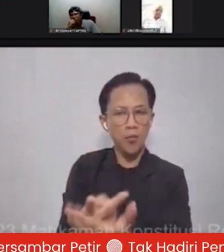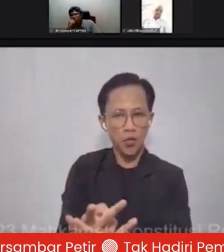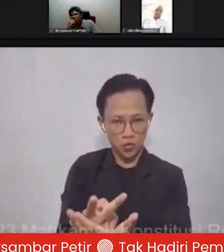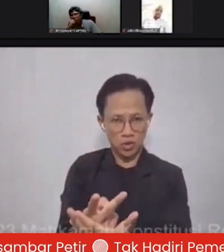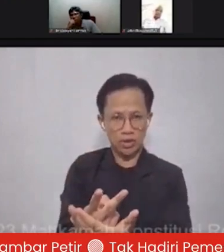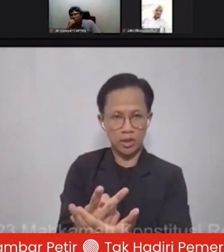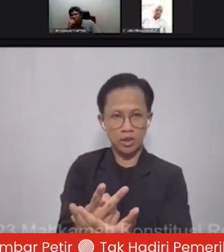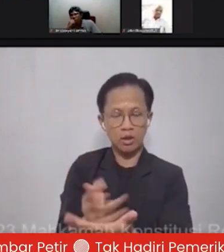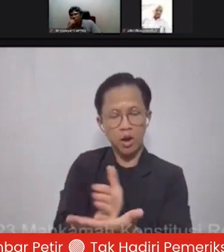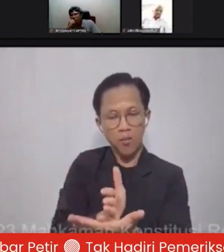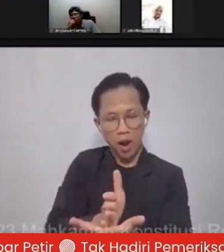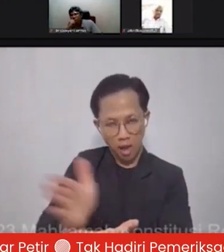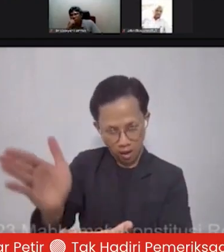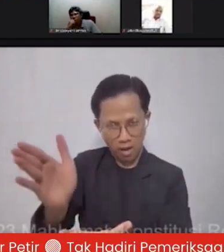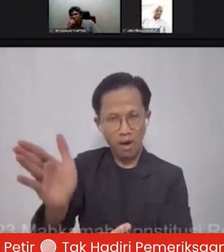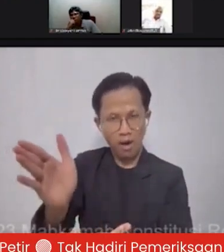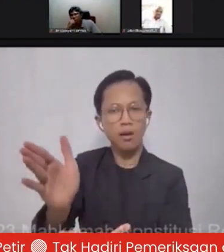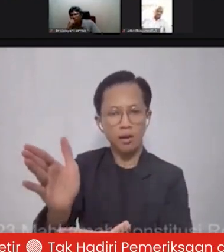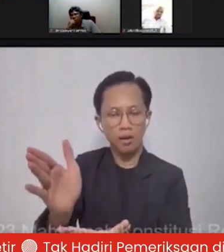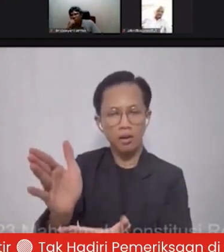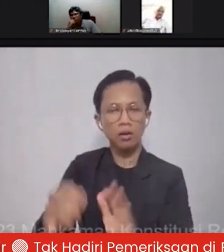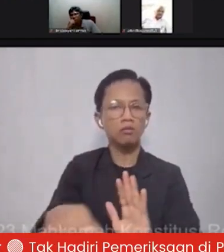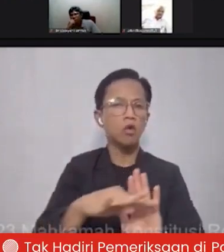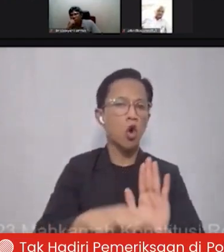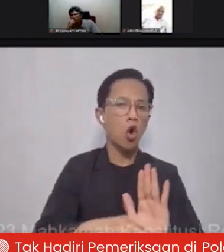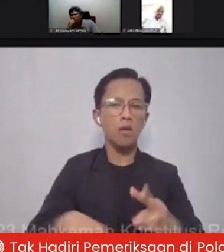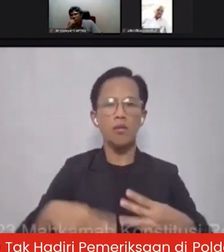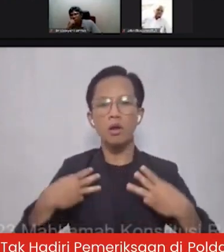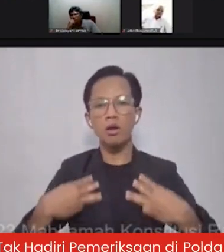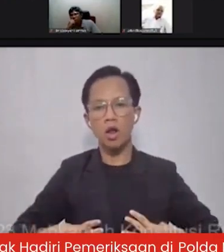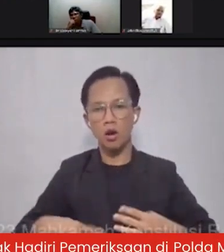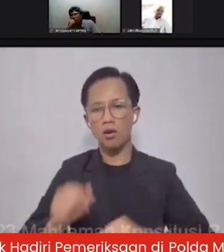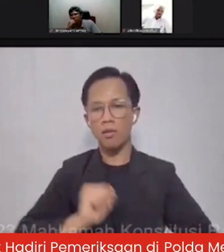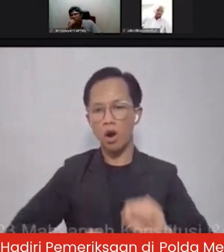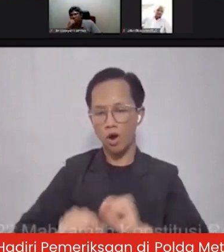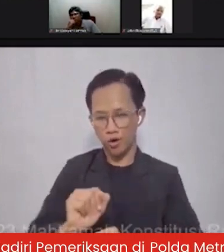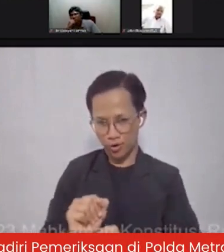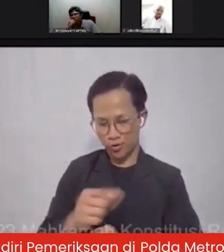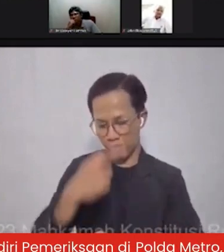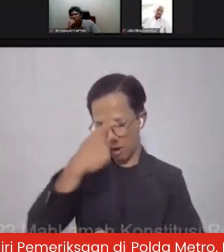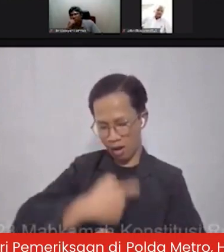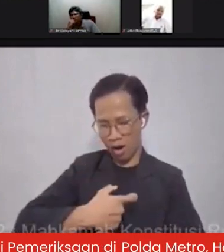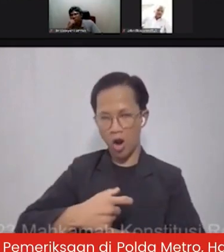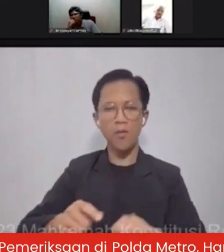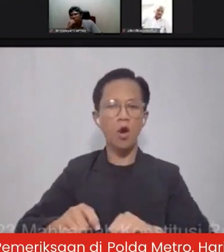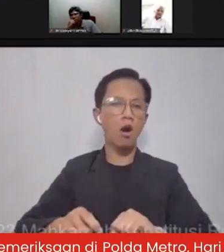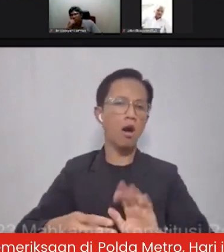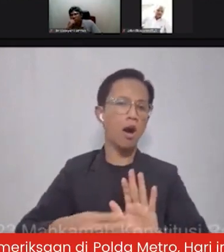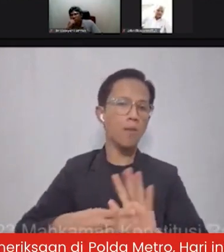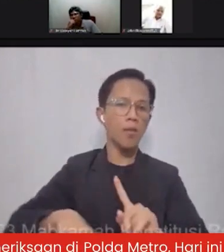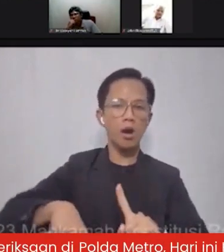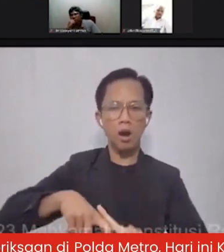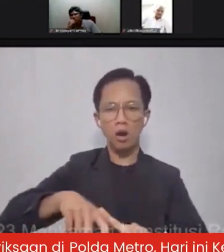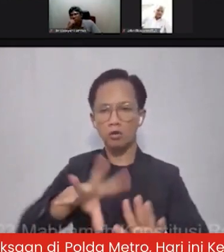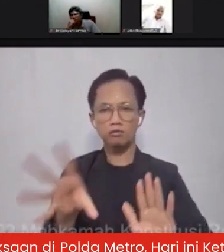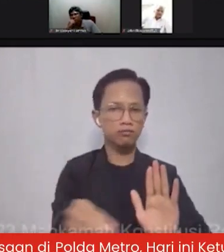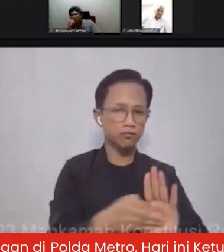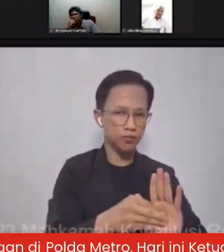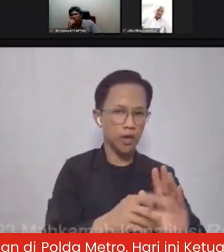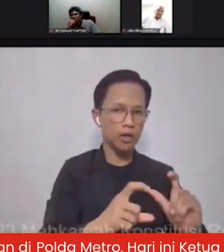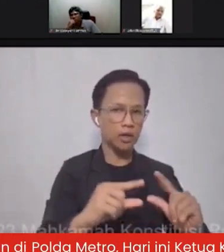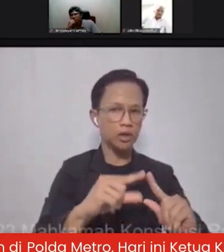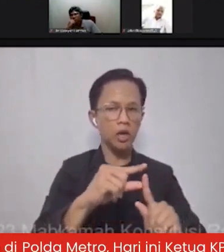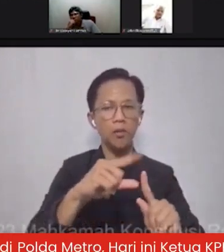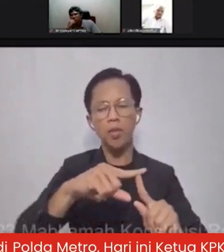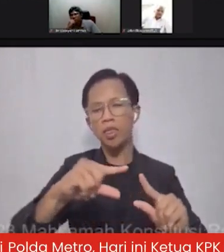pelanggaran terhadap kode etik dan perilaku hakim konstitusi sebagaimana tertuang dalam Sapta karsautama